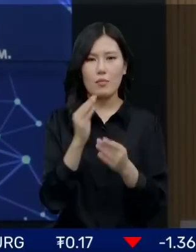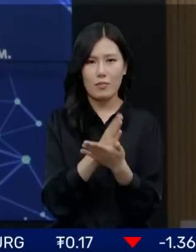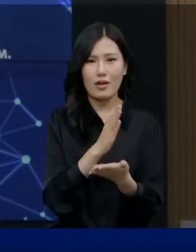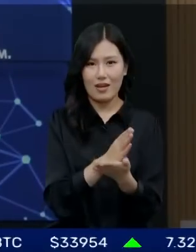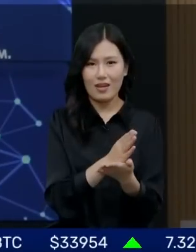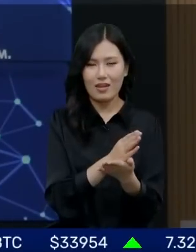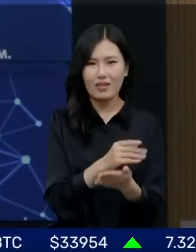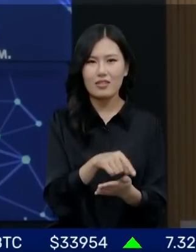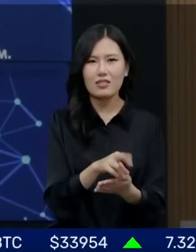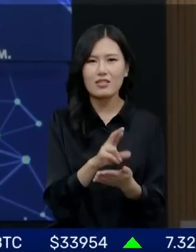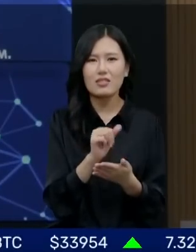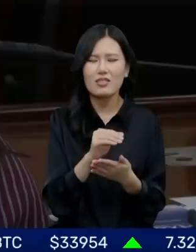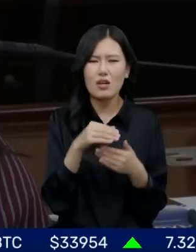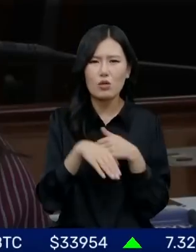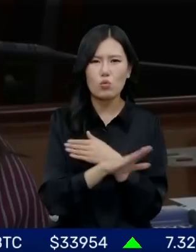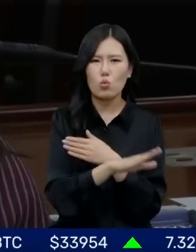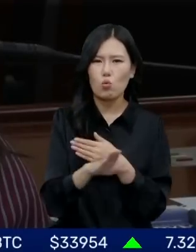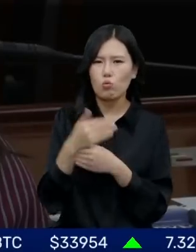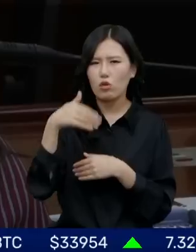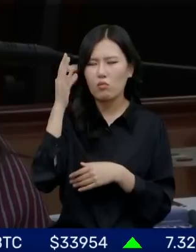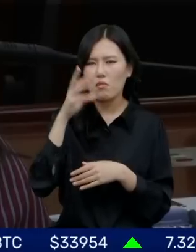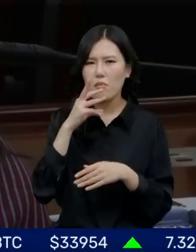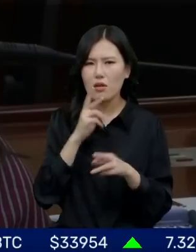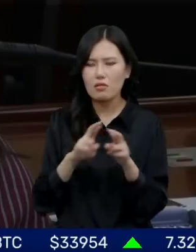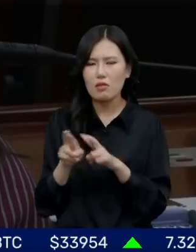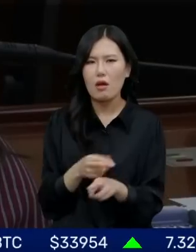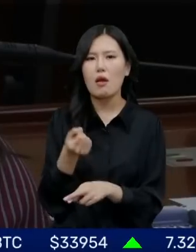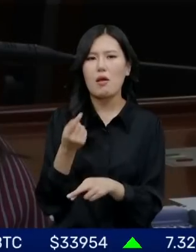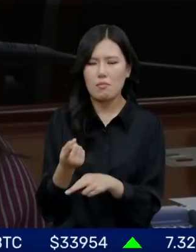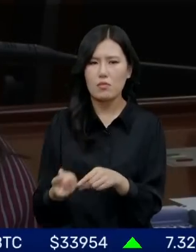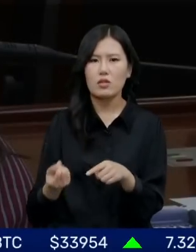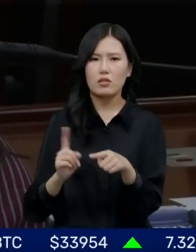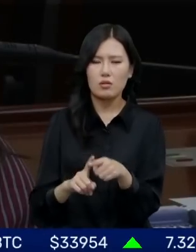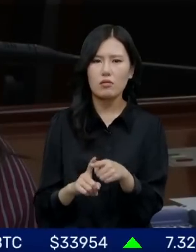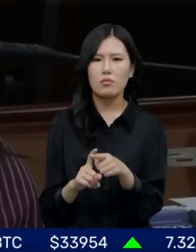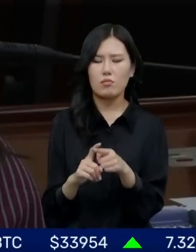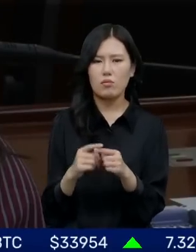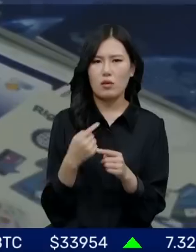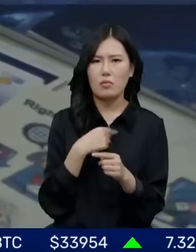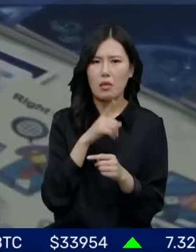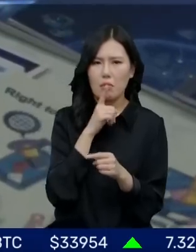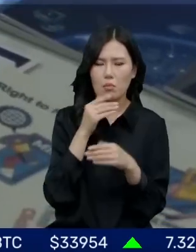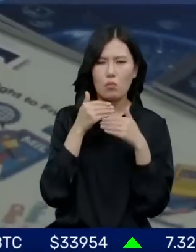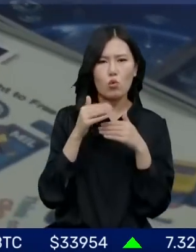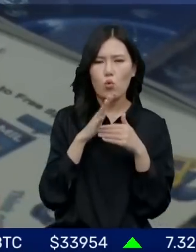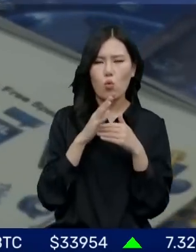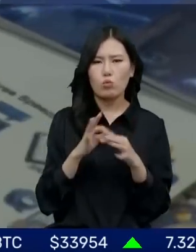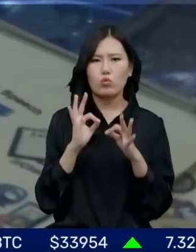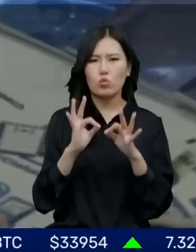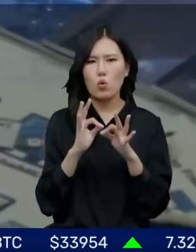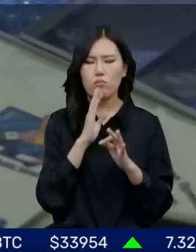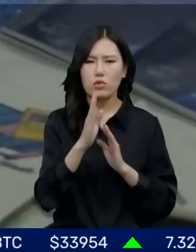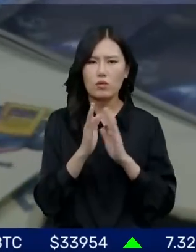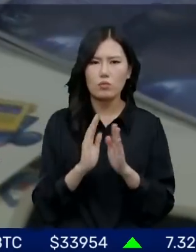иржээ. За ингэснээр хүүхдүүд мэдээлэл шүүлтүүртэй хандаж сурхаас гадна шүүмжлэлт сэтгэлгээ нь хөгжиж цахим орчинд илүү хариуцлагатай,